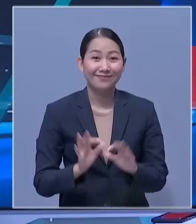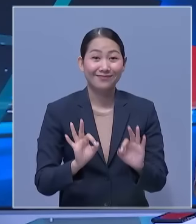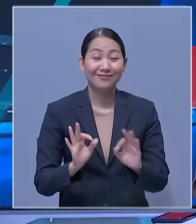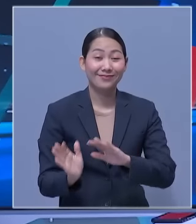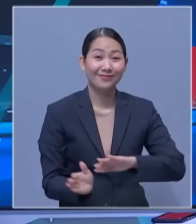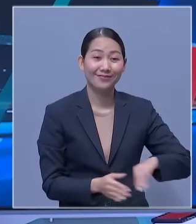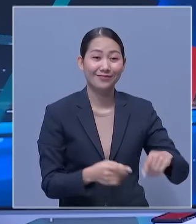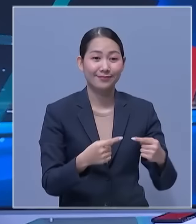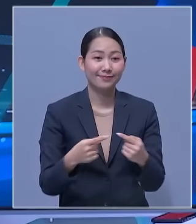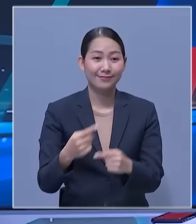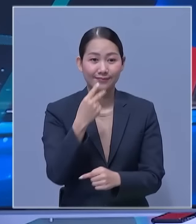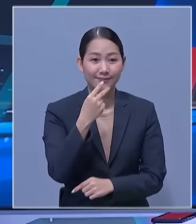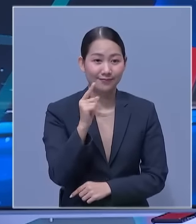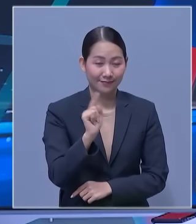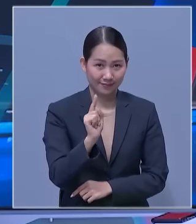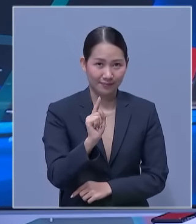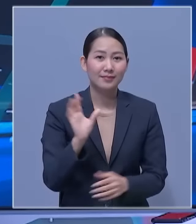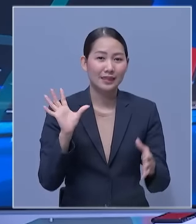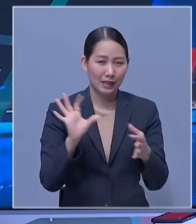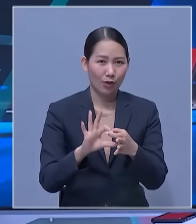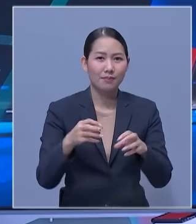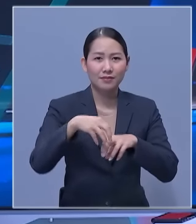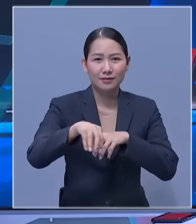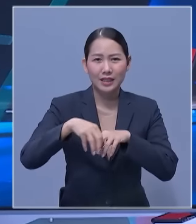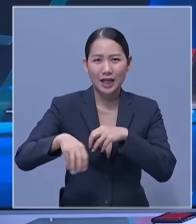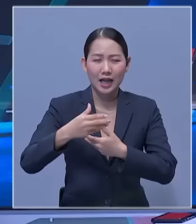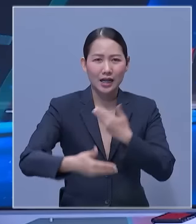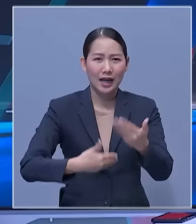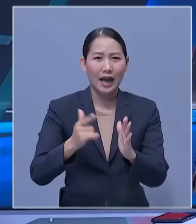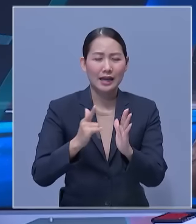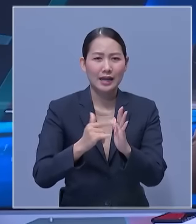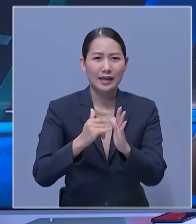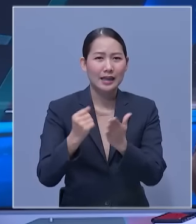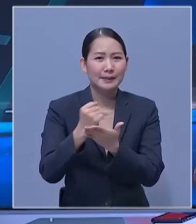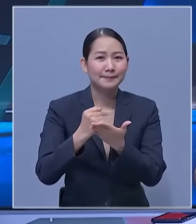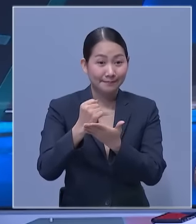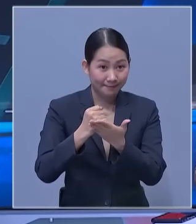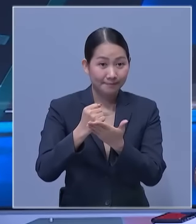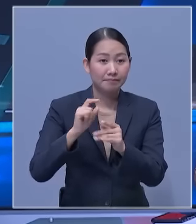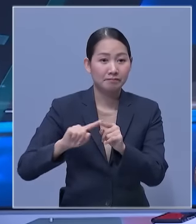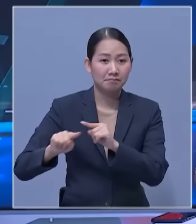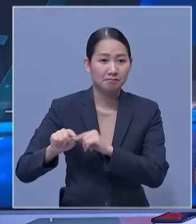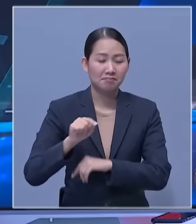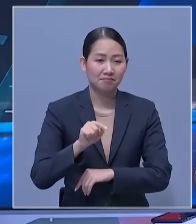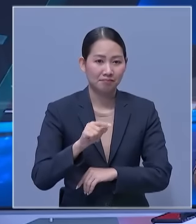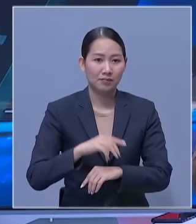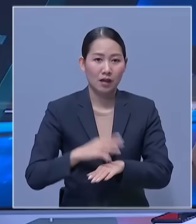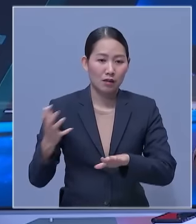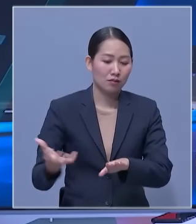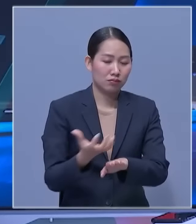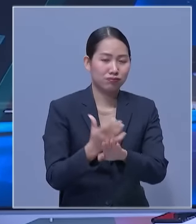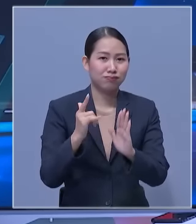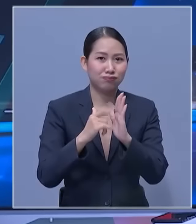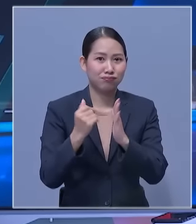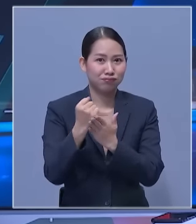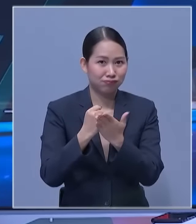ของเครือข่ายยาเสพติดเห็นบอกว่าเครือข่ายเนี้ยดวงตกนะคุณจอยขนยาเสพติดมาเนี่ยอยู่ในรถจำนวนมากแต่